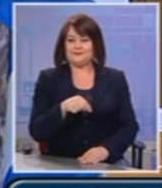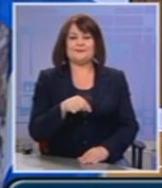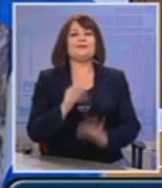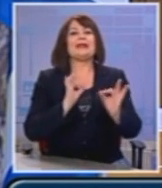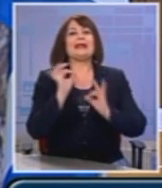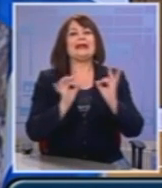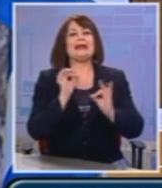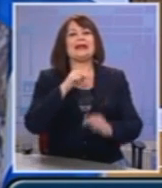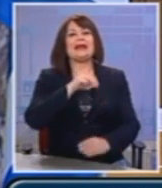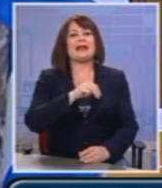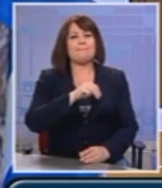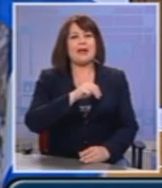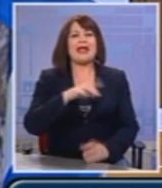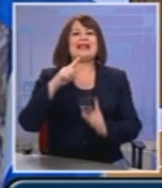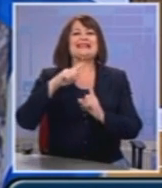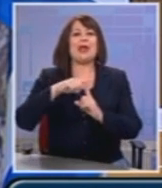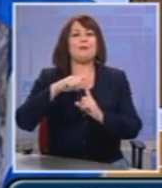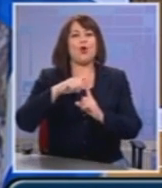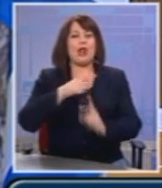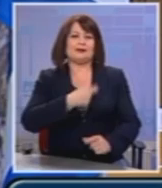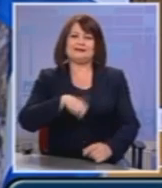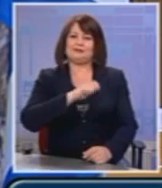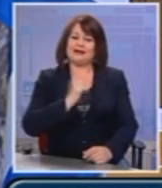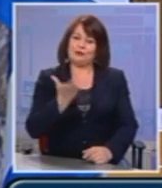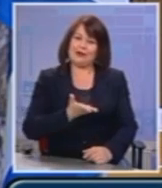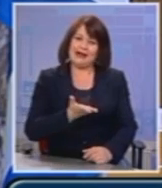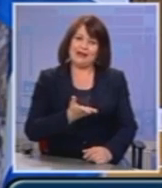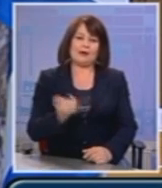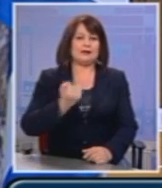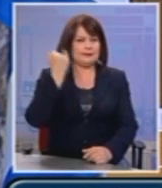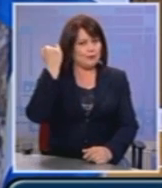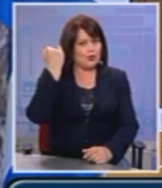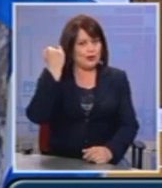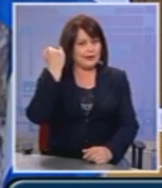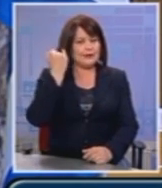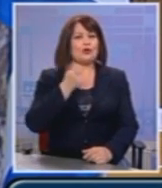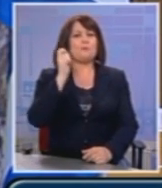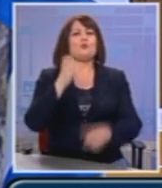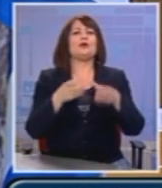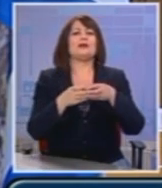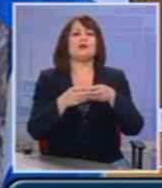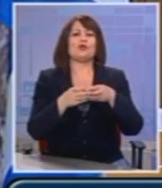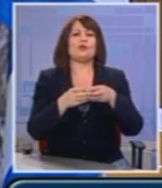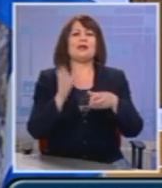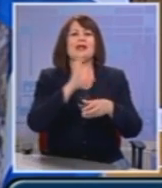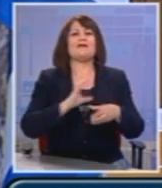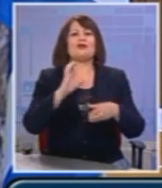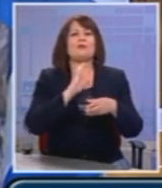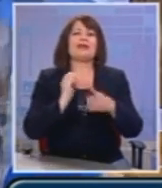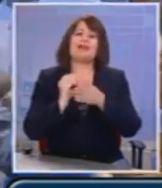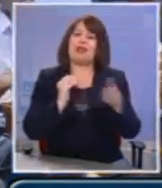κυρία τεμο από την ισπανία αντιπρόεδρο του κόμματος της ευρωπαϊκής